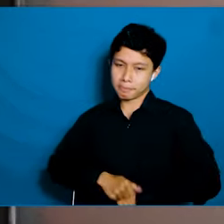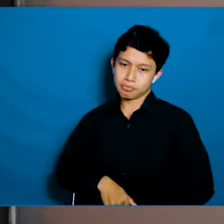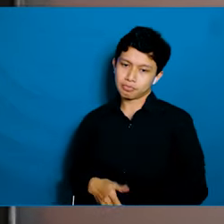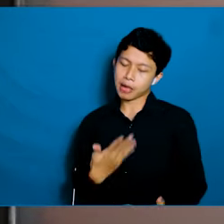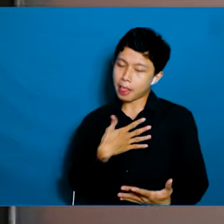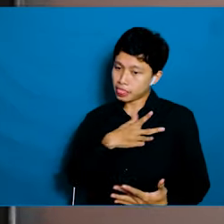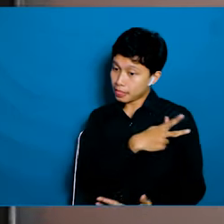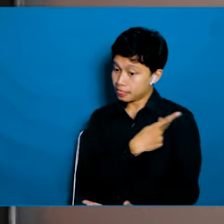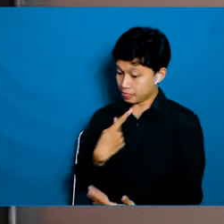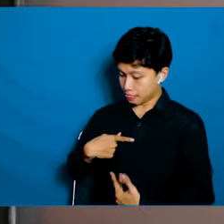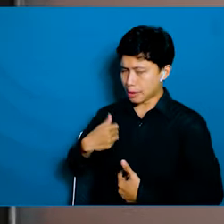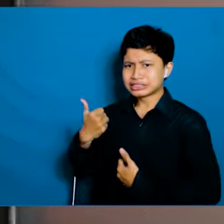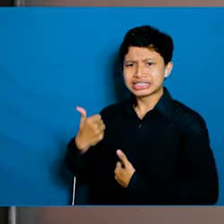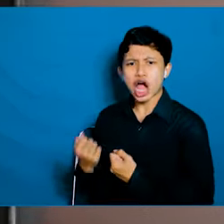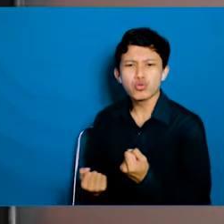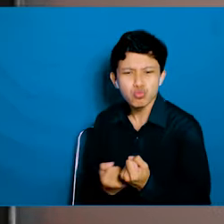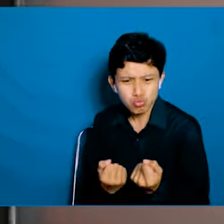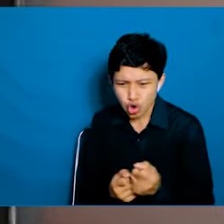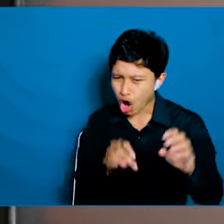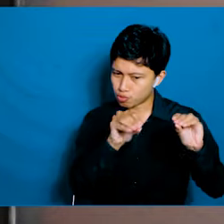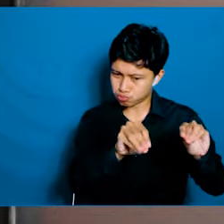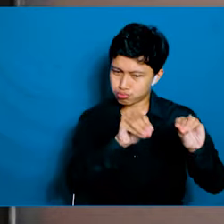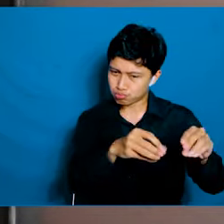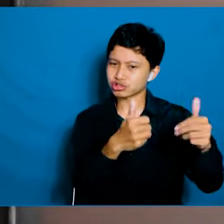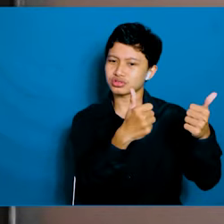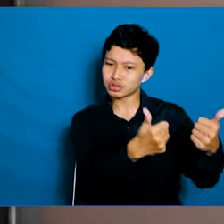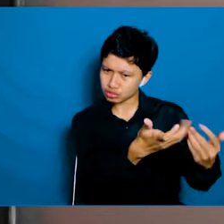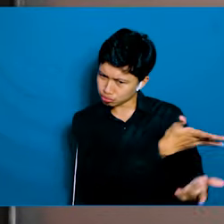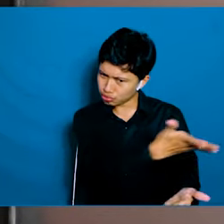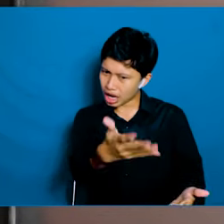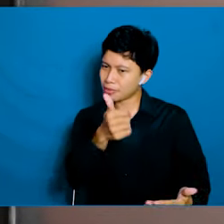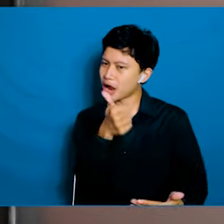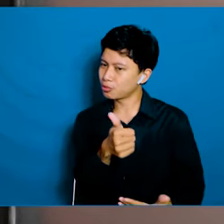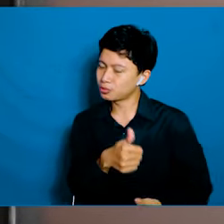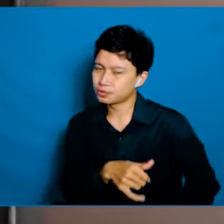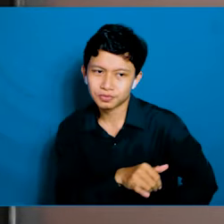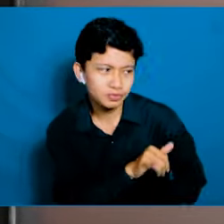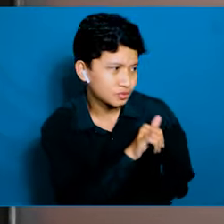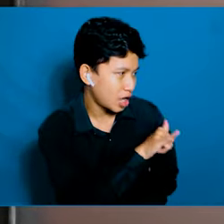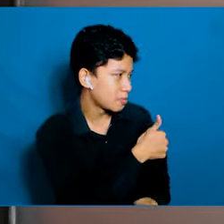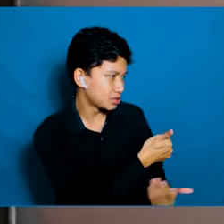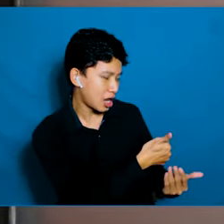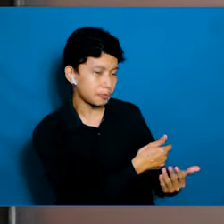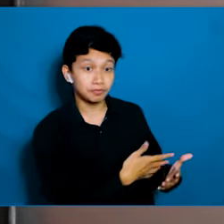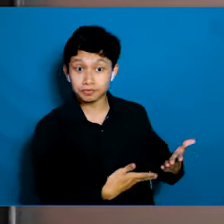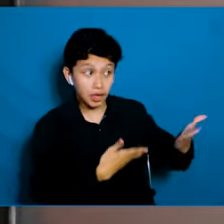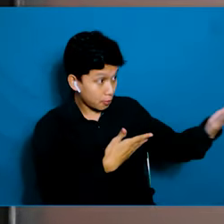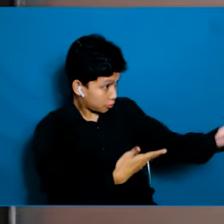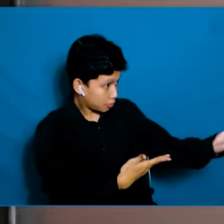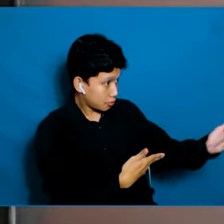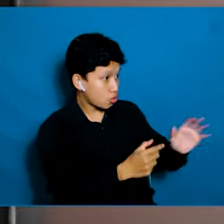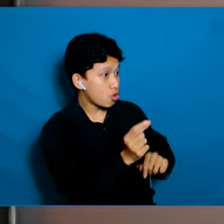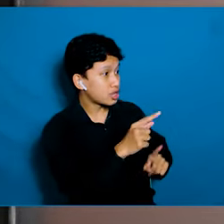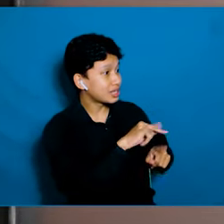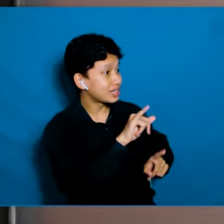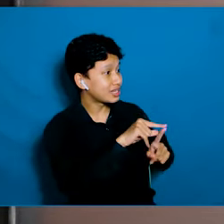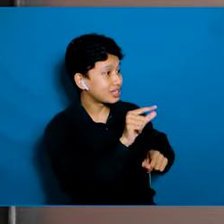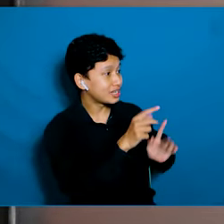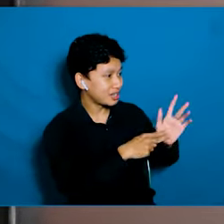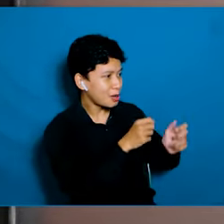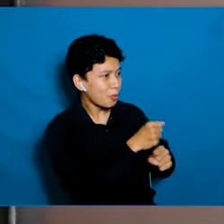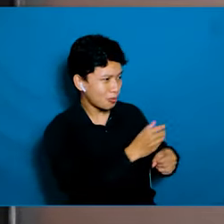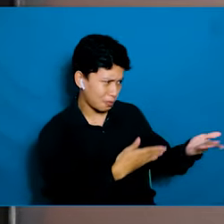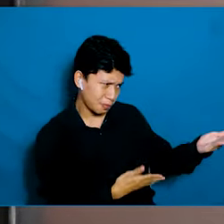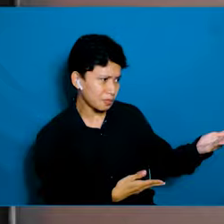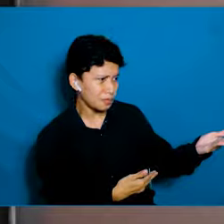Tetap menjadi supporting system bagi teman-teman Gen Z itu ya. Mbak Ibu, dua kalimat Mbak.